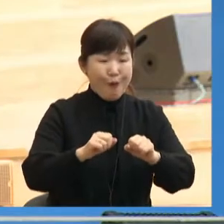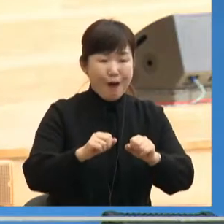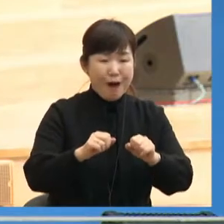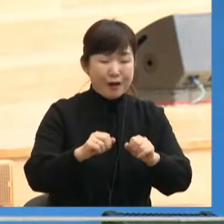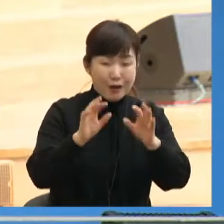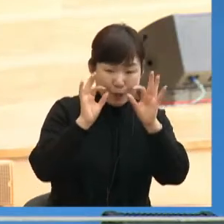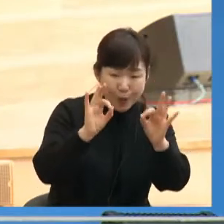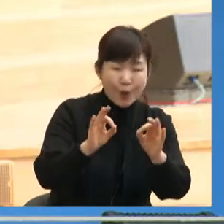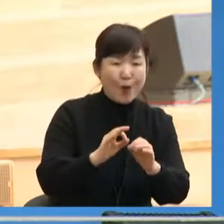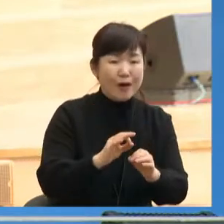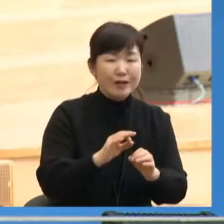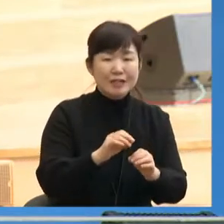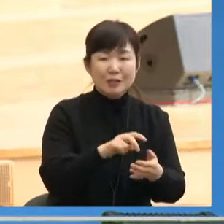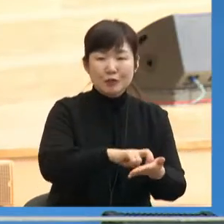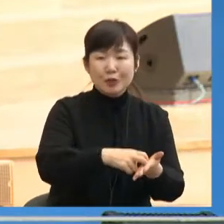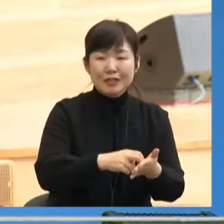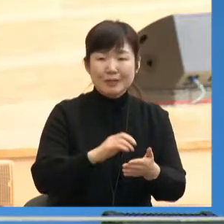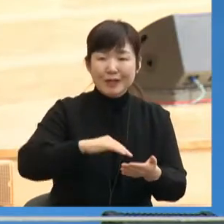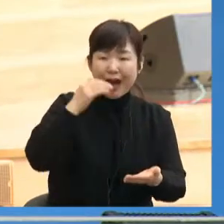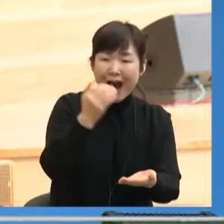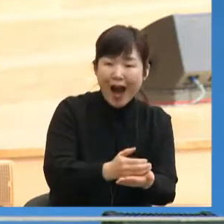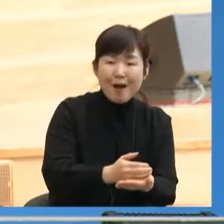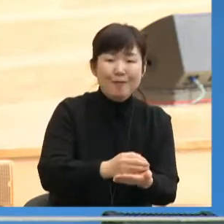무비보셋의 감동을 먹겠어요? 안 먹겠어요?